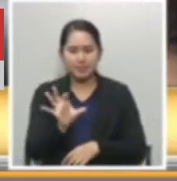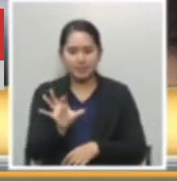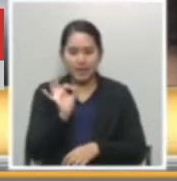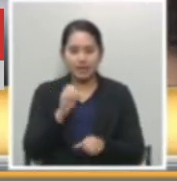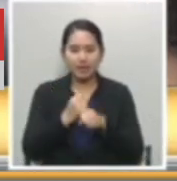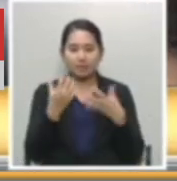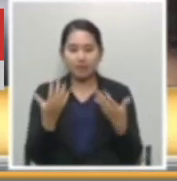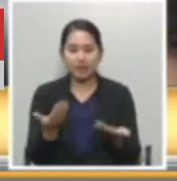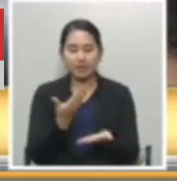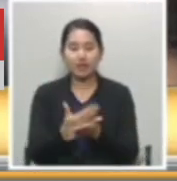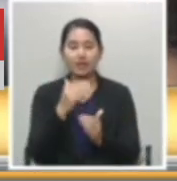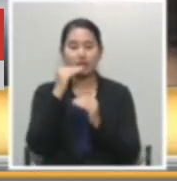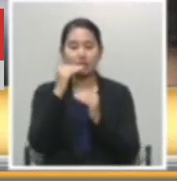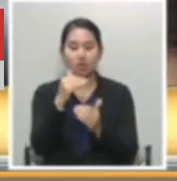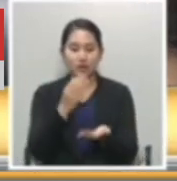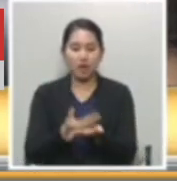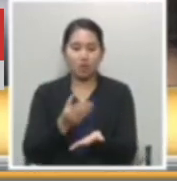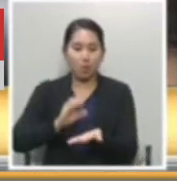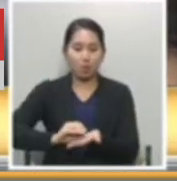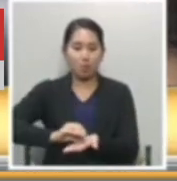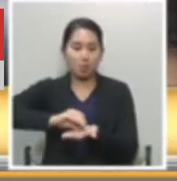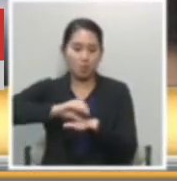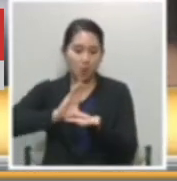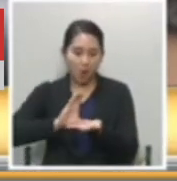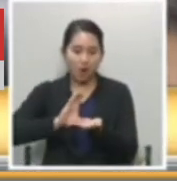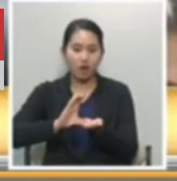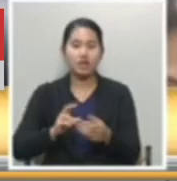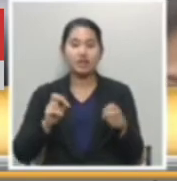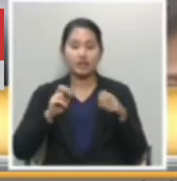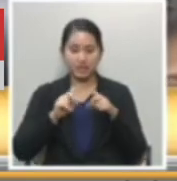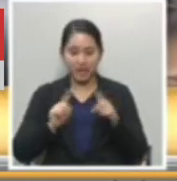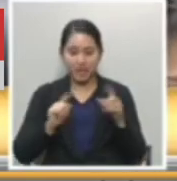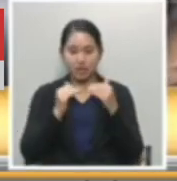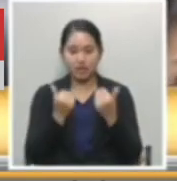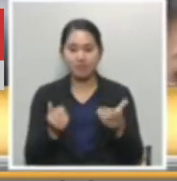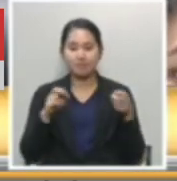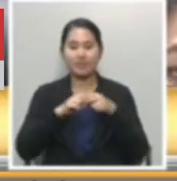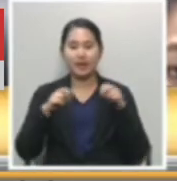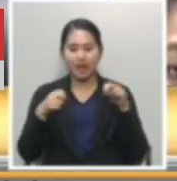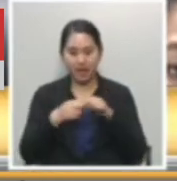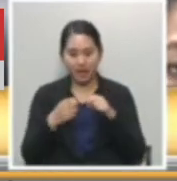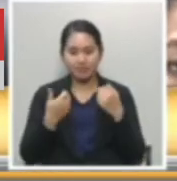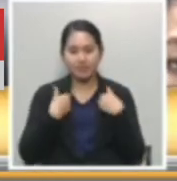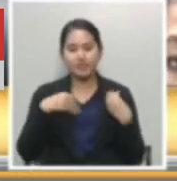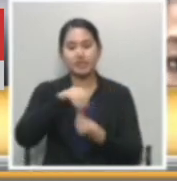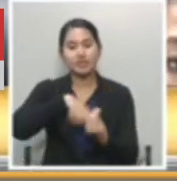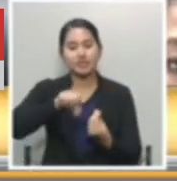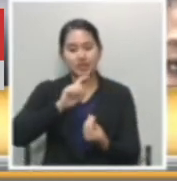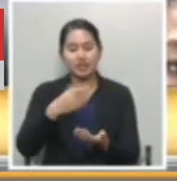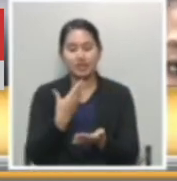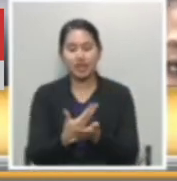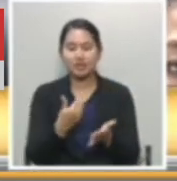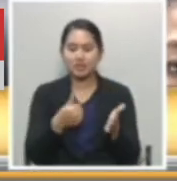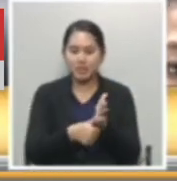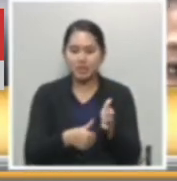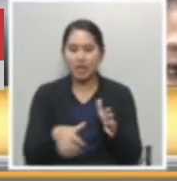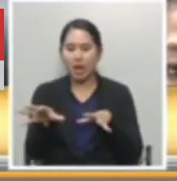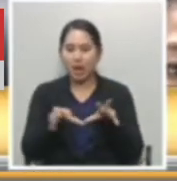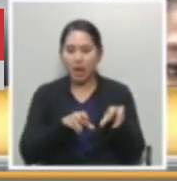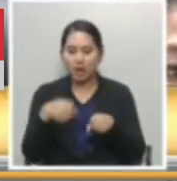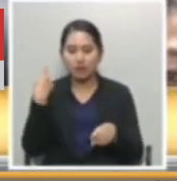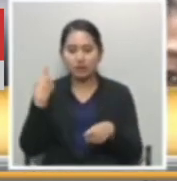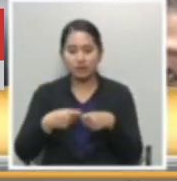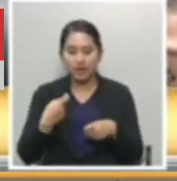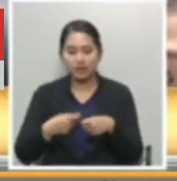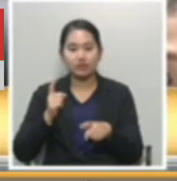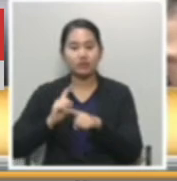ำหนดให้มีงบลงทุนมากๆแต่เนื่องจากประเทศมีปัญหาเศรษฐกิจเราก็จัดเก็บงบประมาณไม่ค่อยได้ด้วยเพราะนั้นการจัด